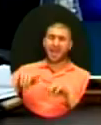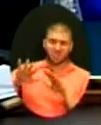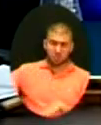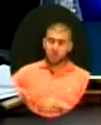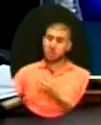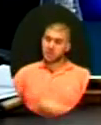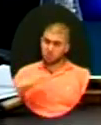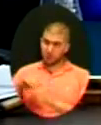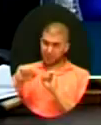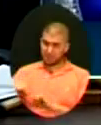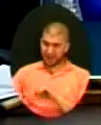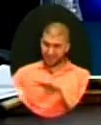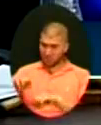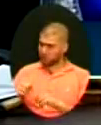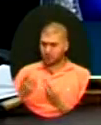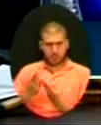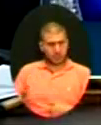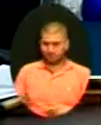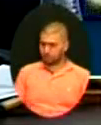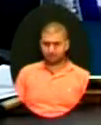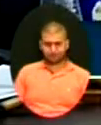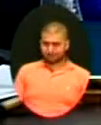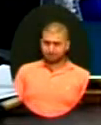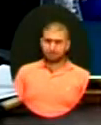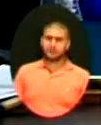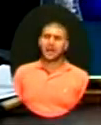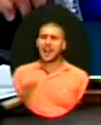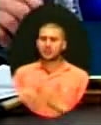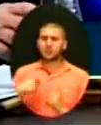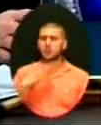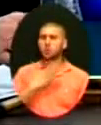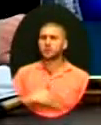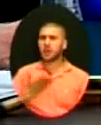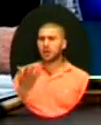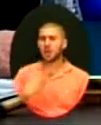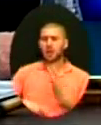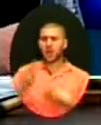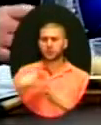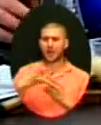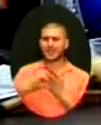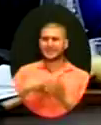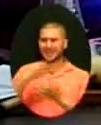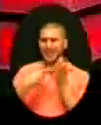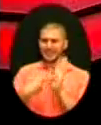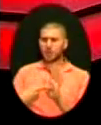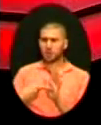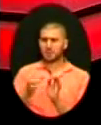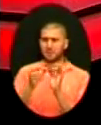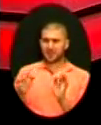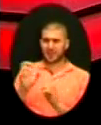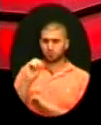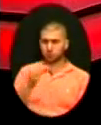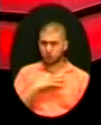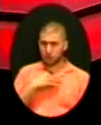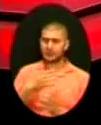בהתיישבות? לא יעלה על הדעת. כן. טוב, לסיום אני רוצה שנחזור לסקר שהצגנו בתחילת המשדר